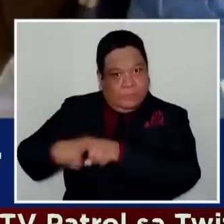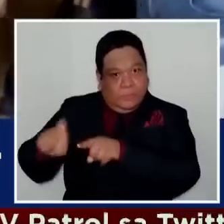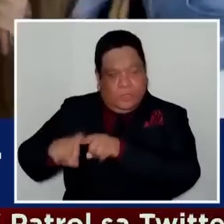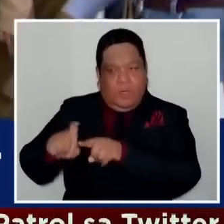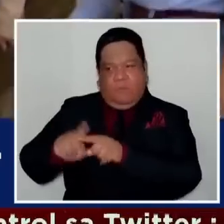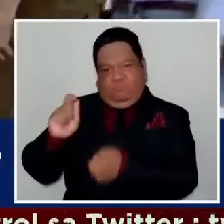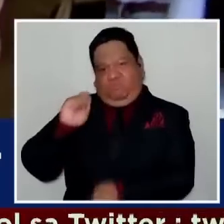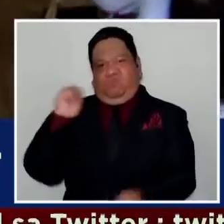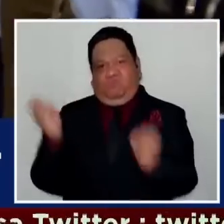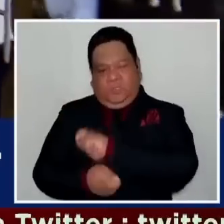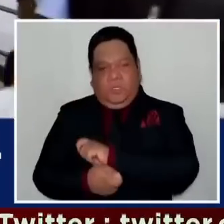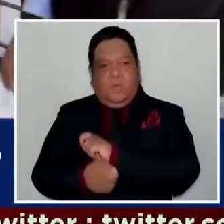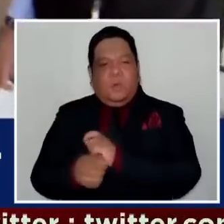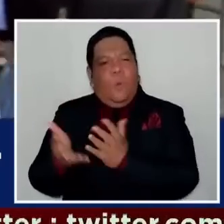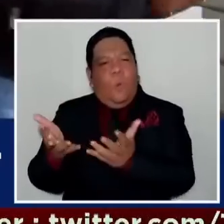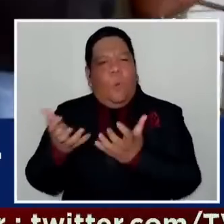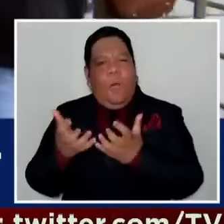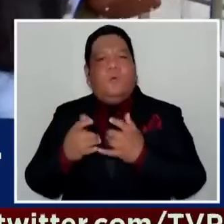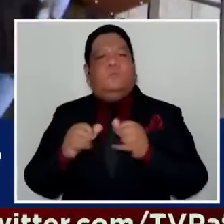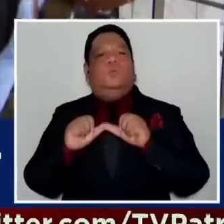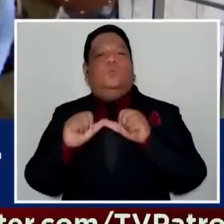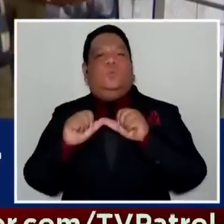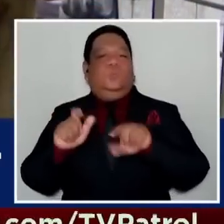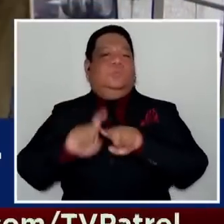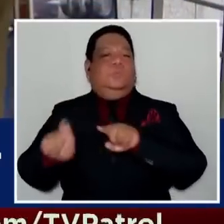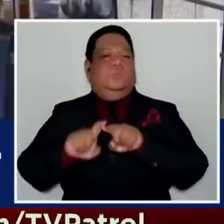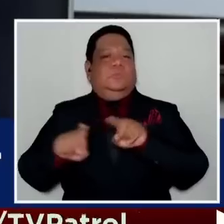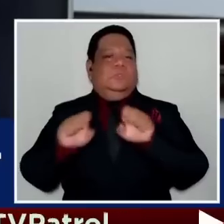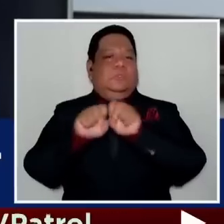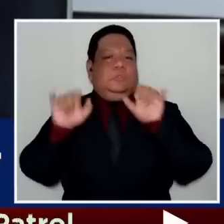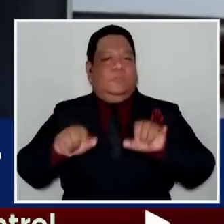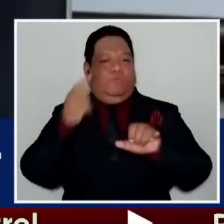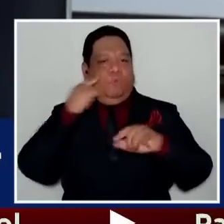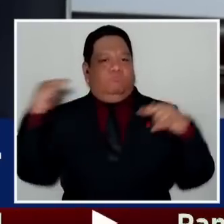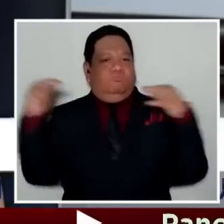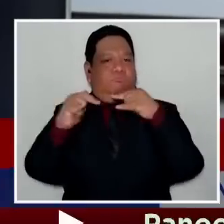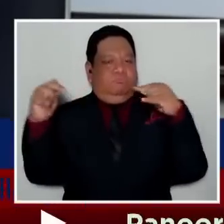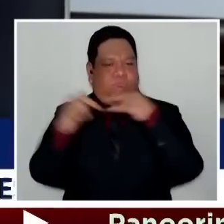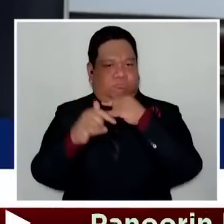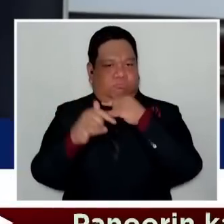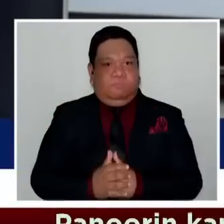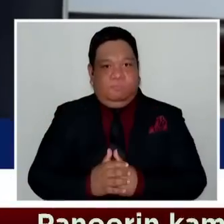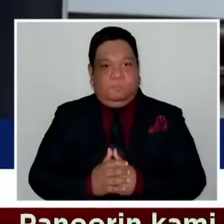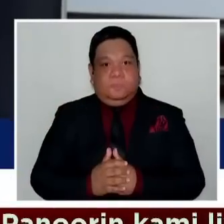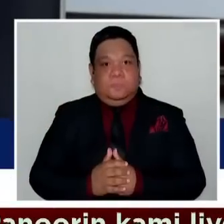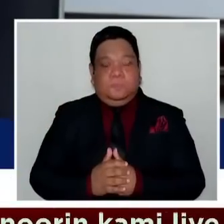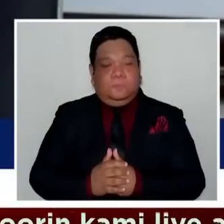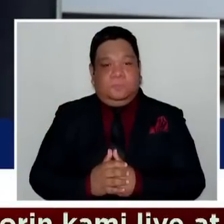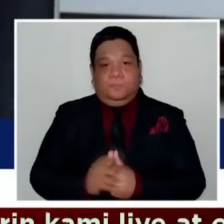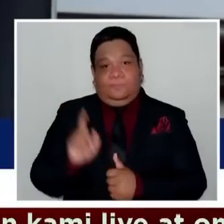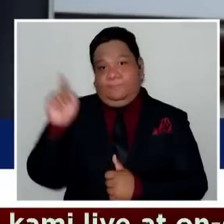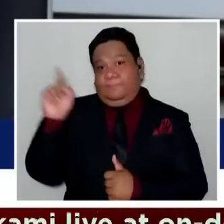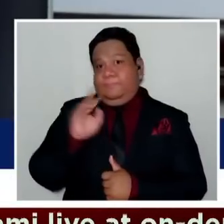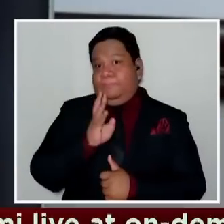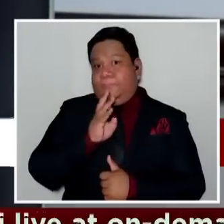ng kuryente sa air traffic management system. Dalawang equipment yung papalitan natin.